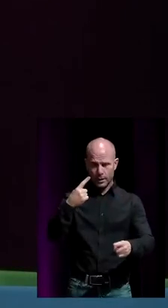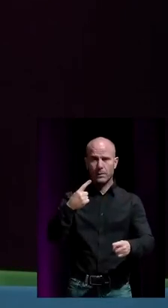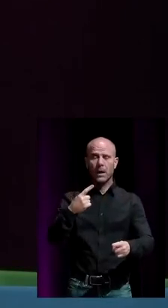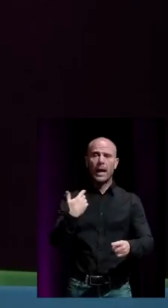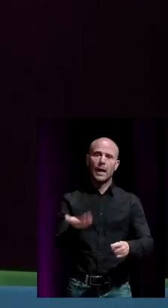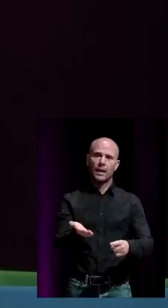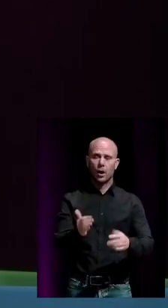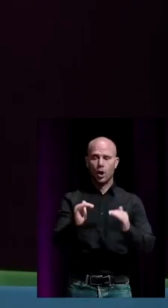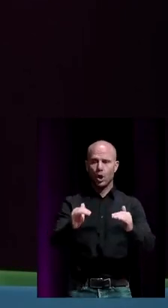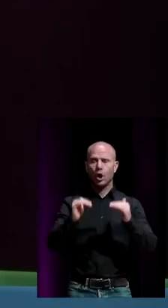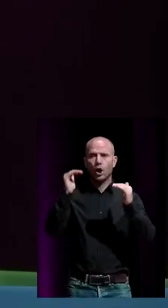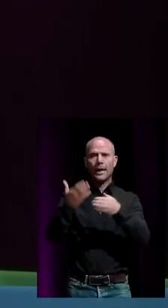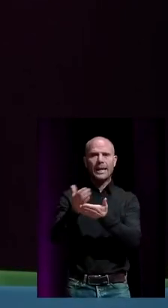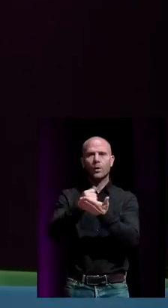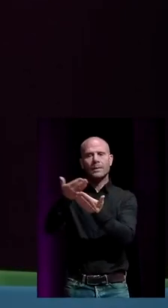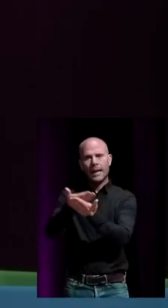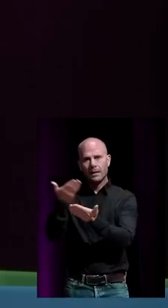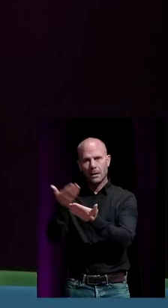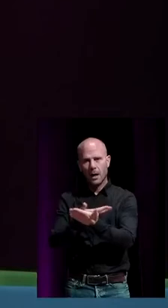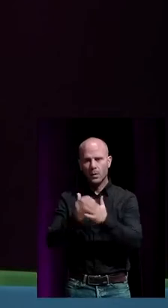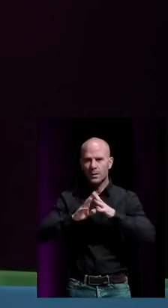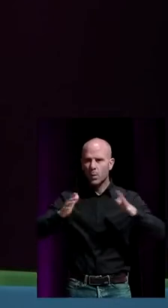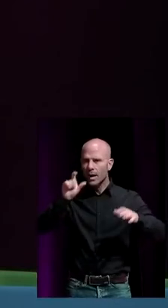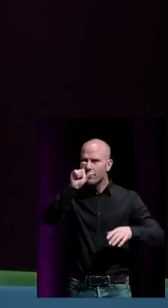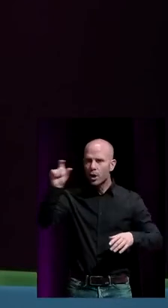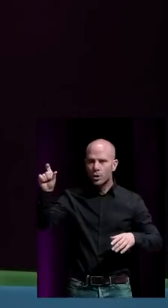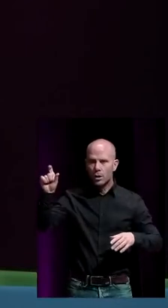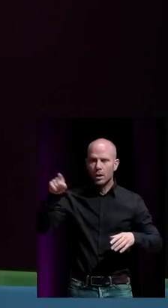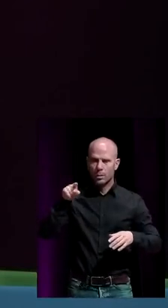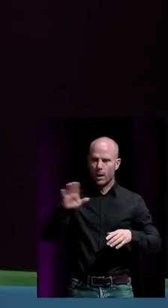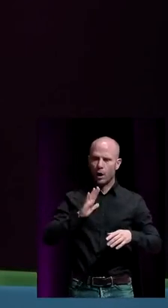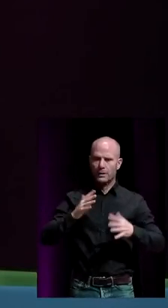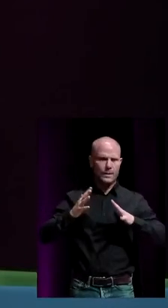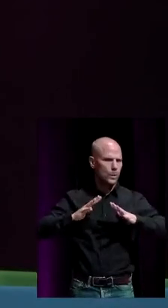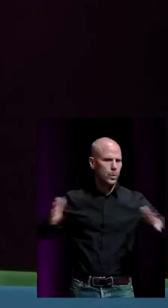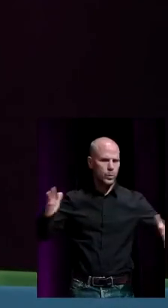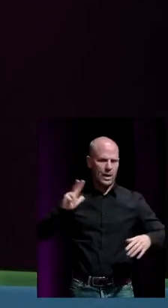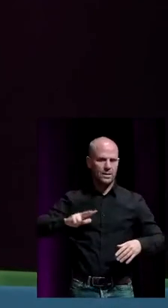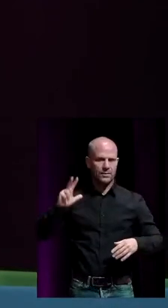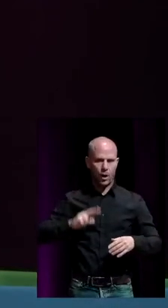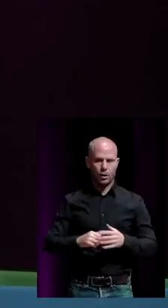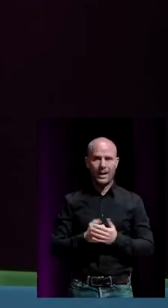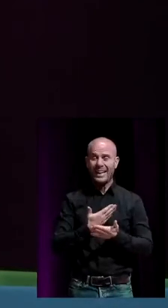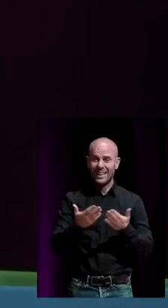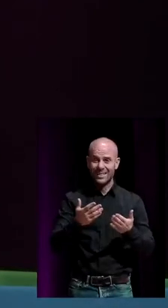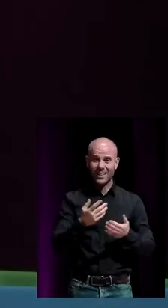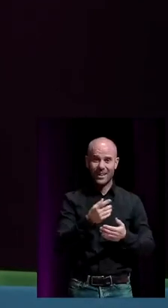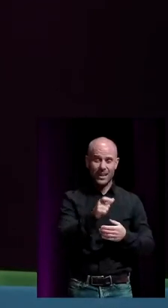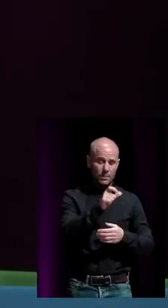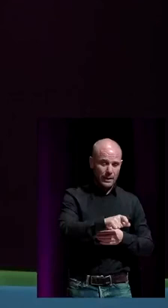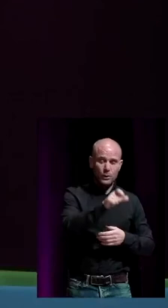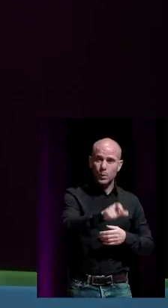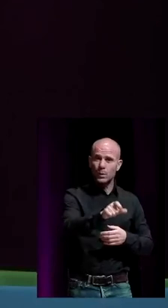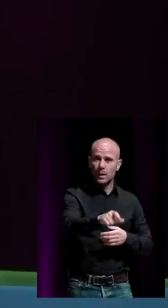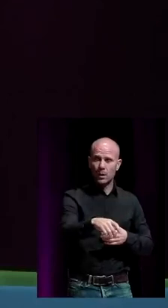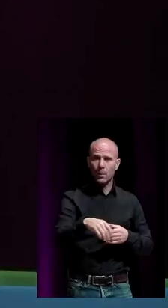är de höginkomstländerna och de stora företagen som bär majoriteten av ansvaret. Inte de vanliga individerna och de som är